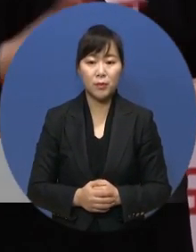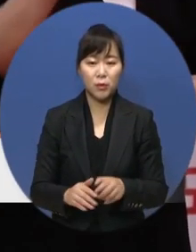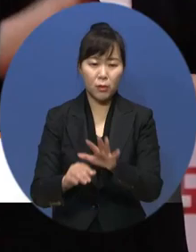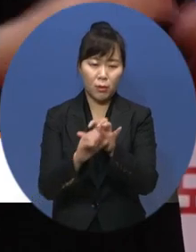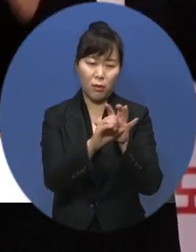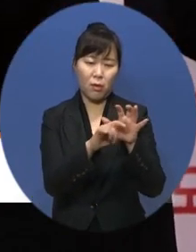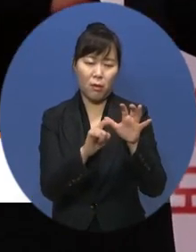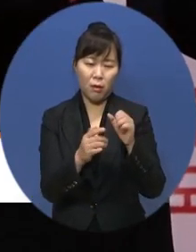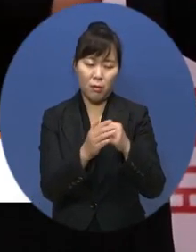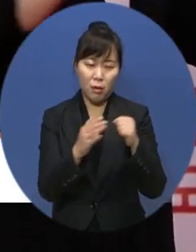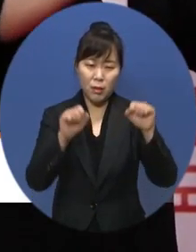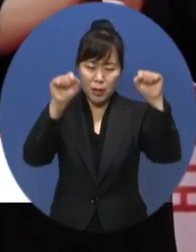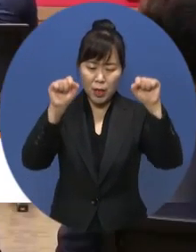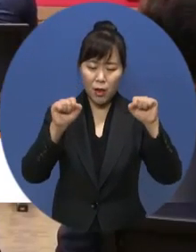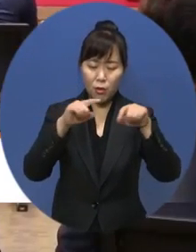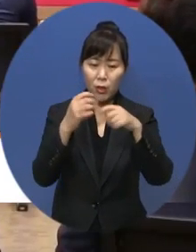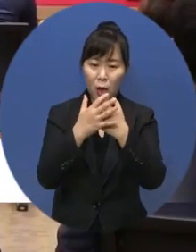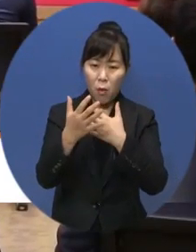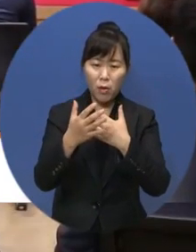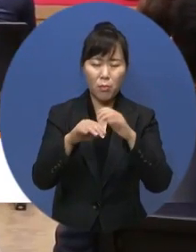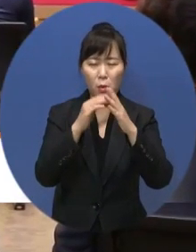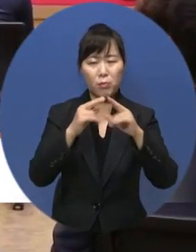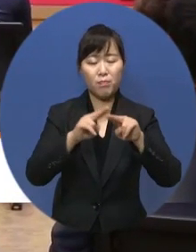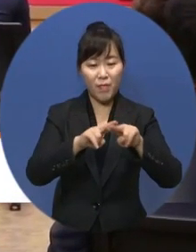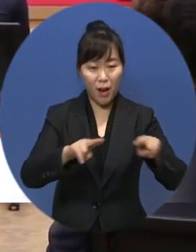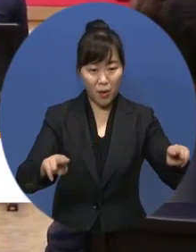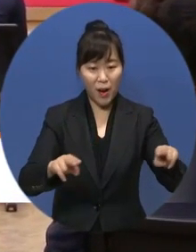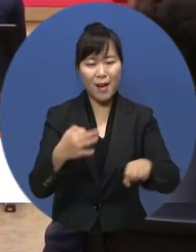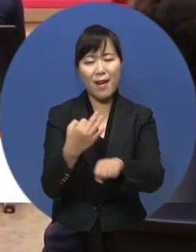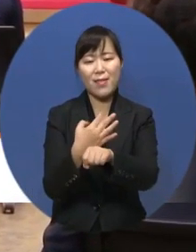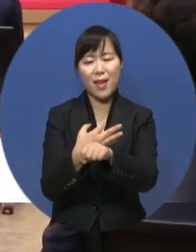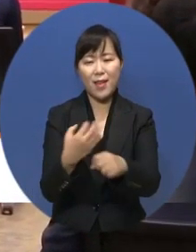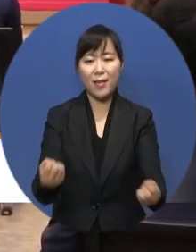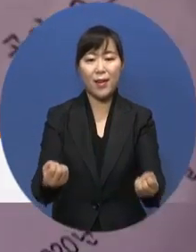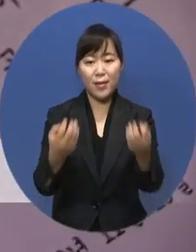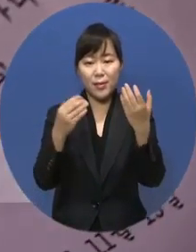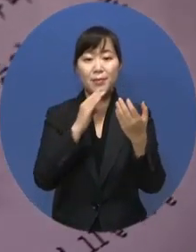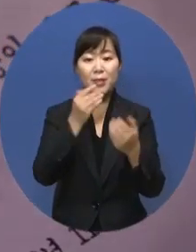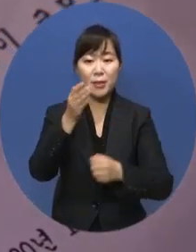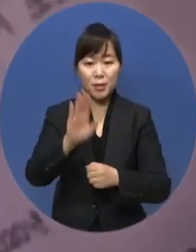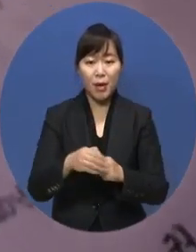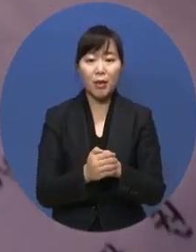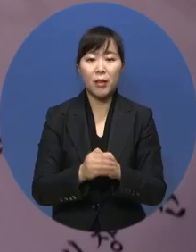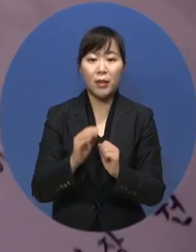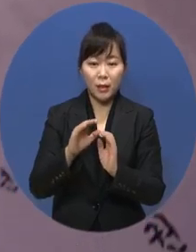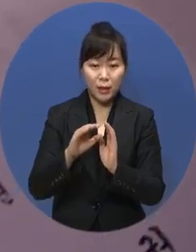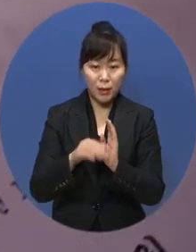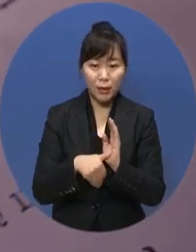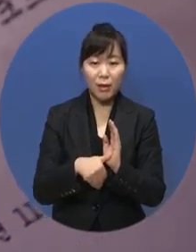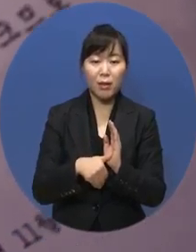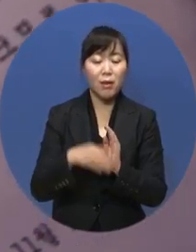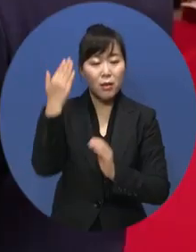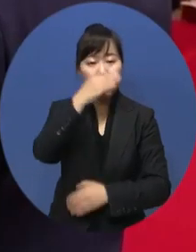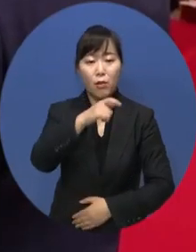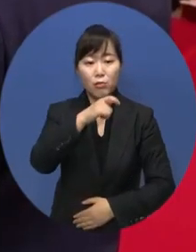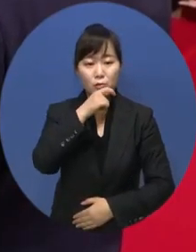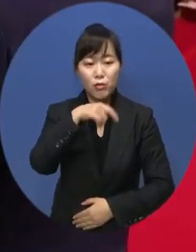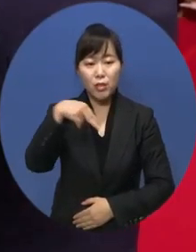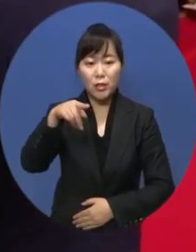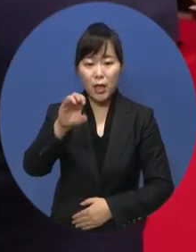코로나19로 체육대회 등은 취소하고 간소하게 치른 행사였지만 이 자리에서는 여수